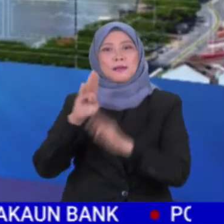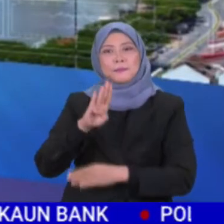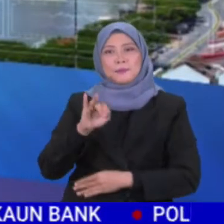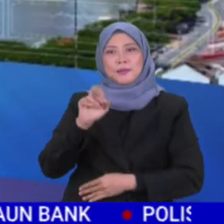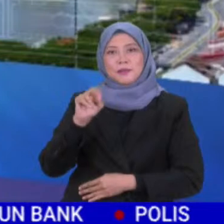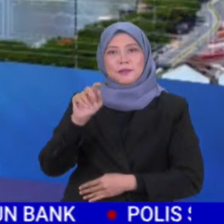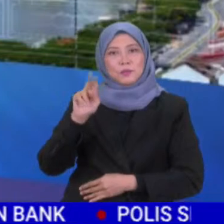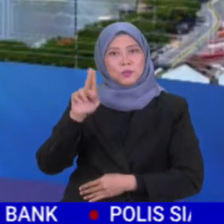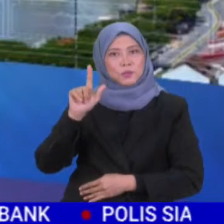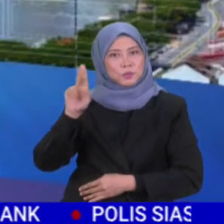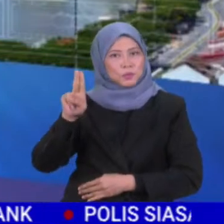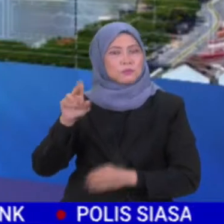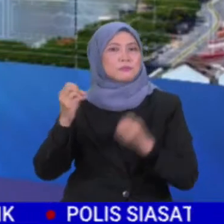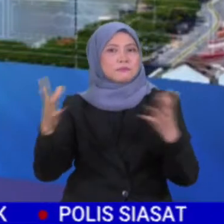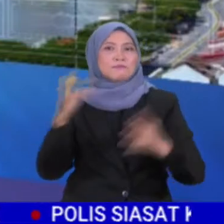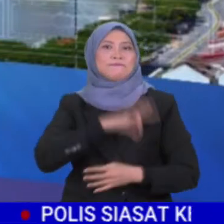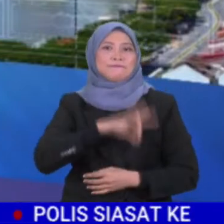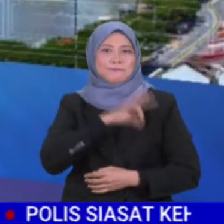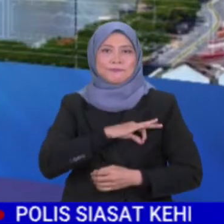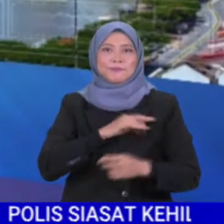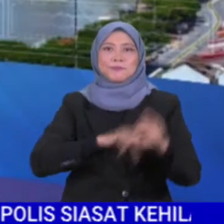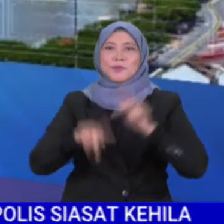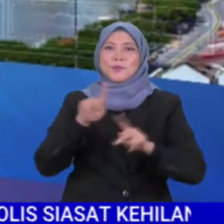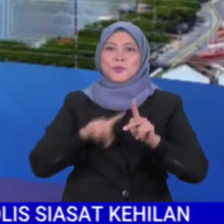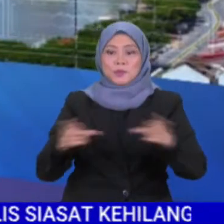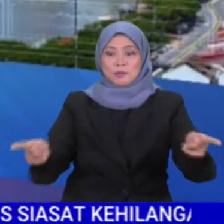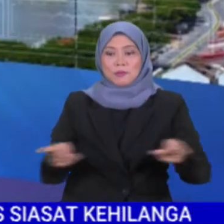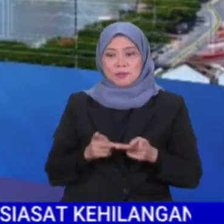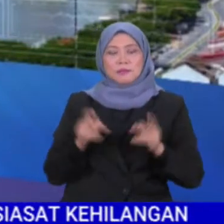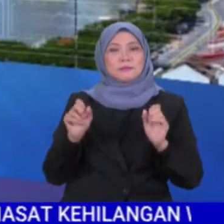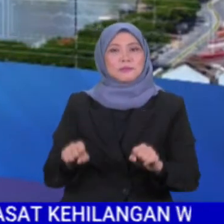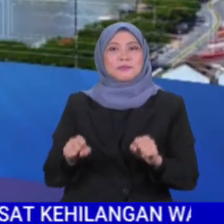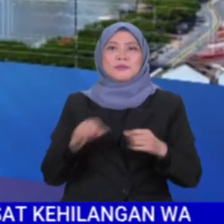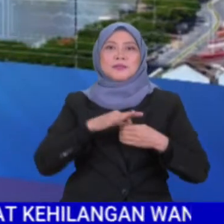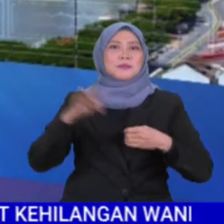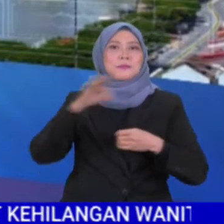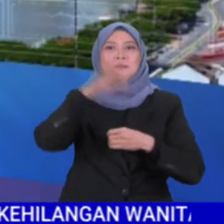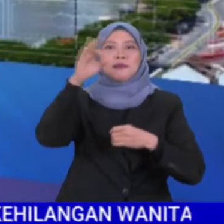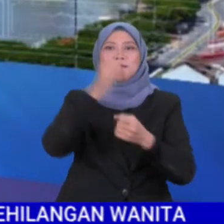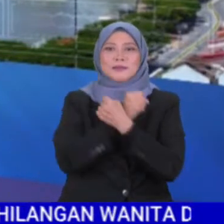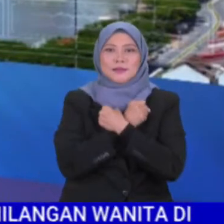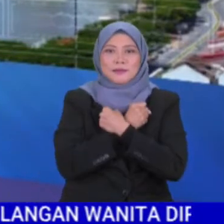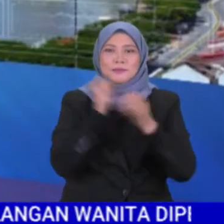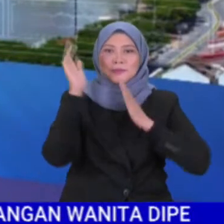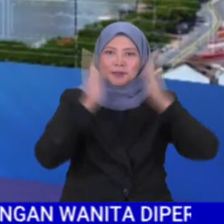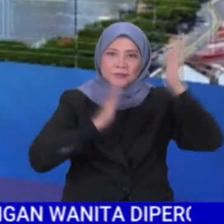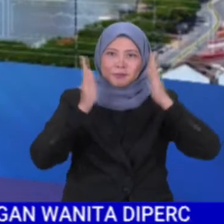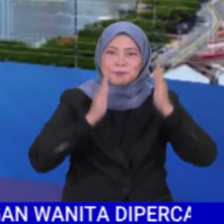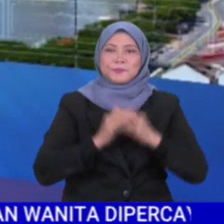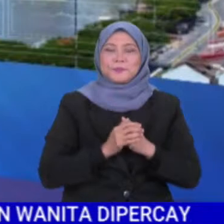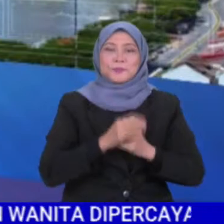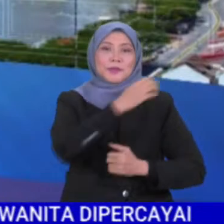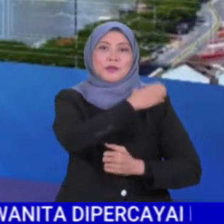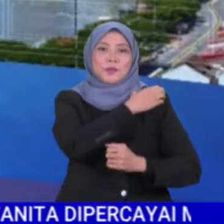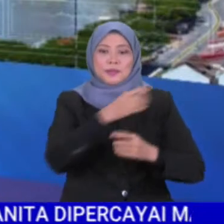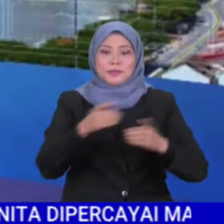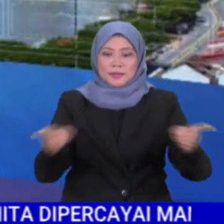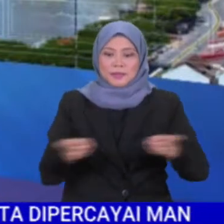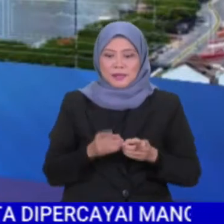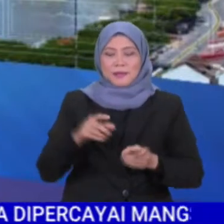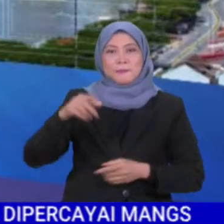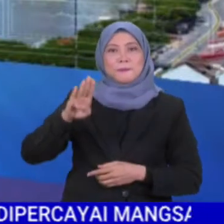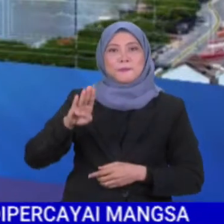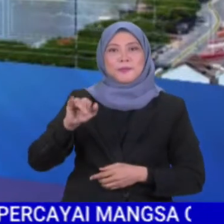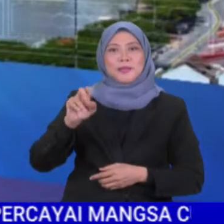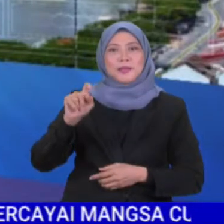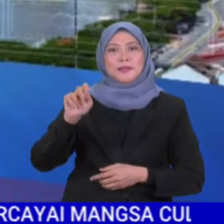memberi banyak manfaat buat penduduk sekitar selain menyemarakkan semangat patriotisme. Pegawai Penerangan Daerah Bintulu,